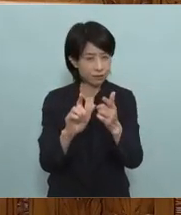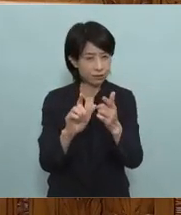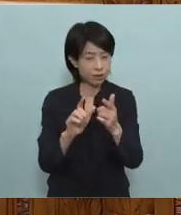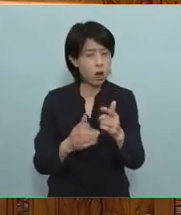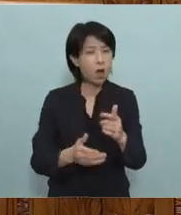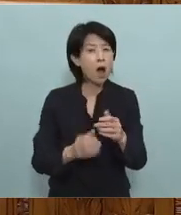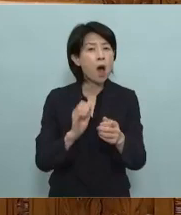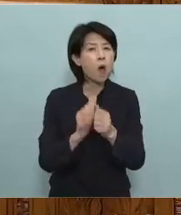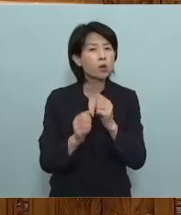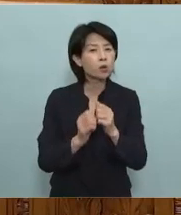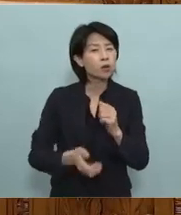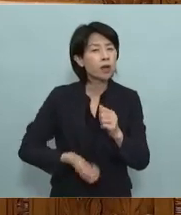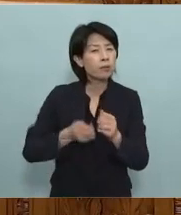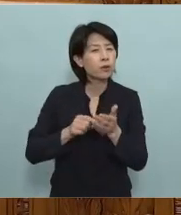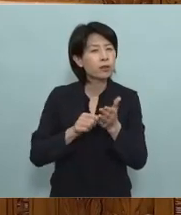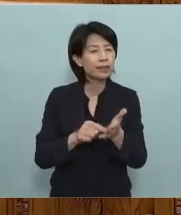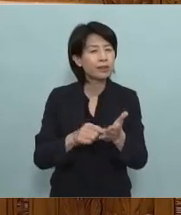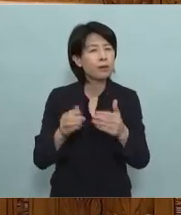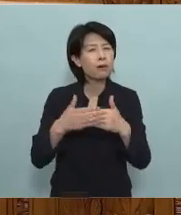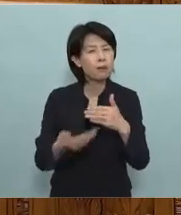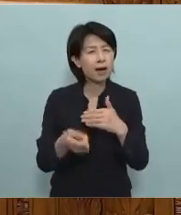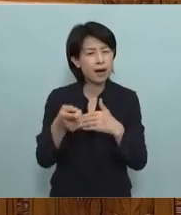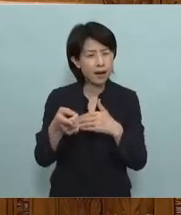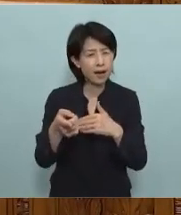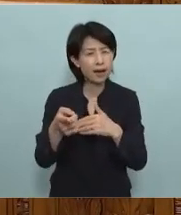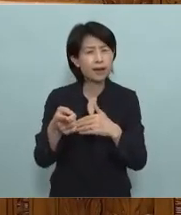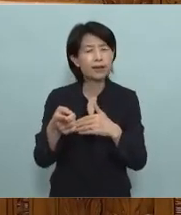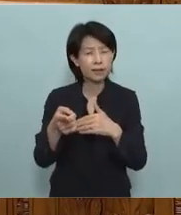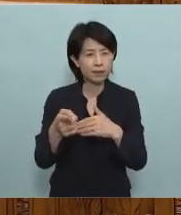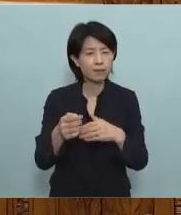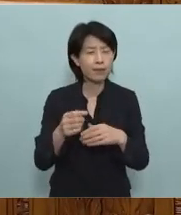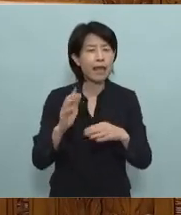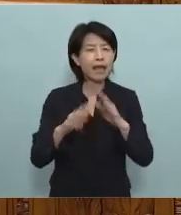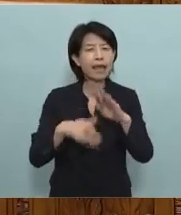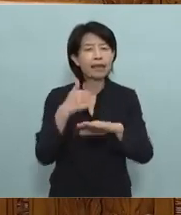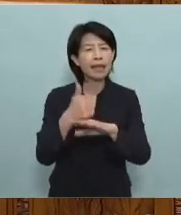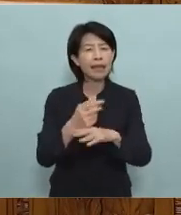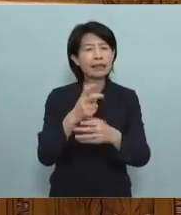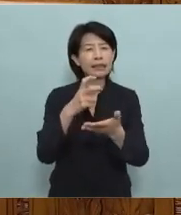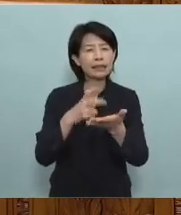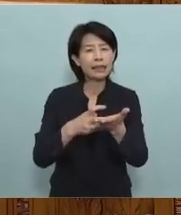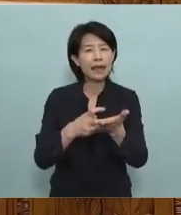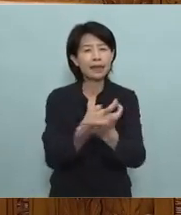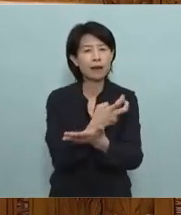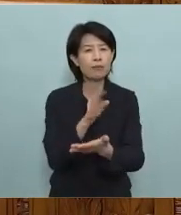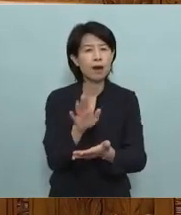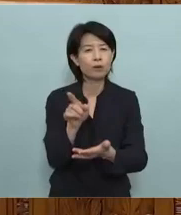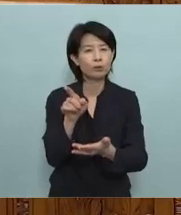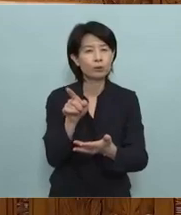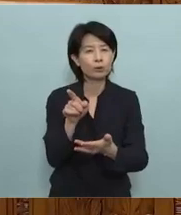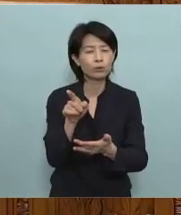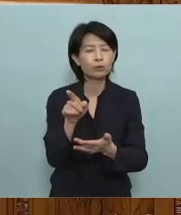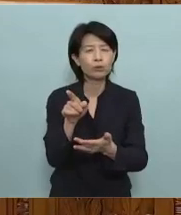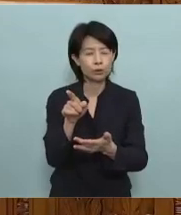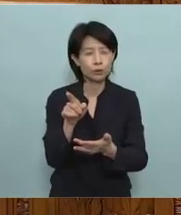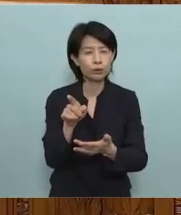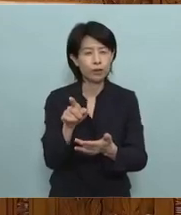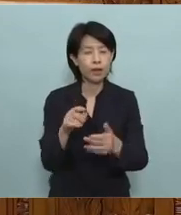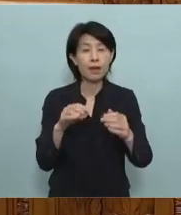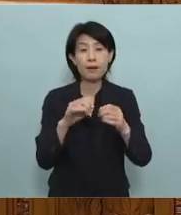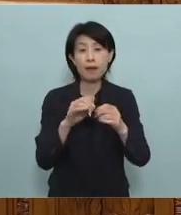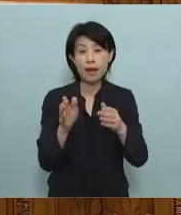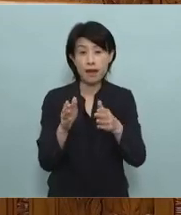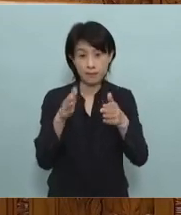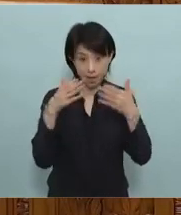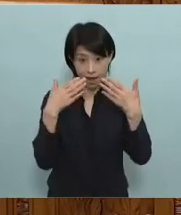に関する申告を怠っていたという重大な大臣規範違反が判明しています。秋葉復興大臣に